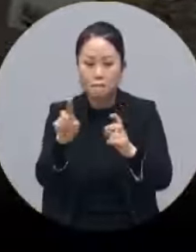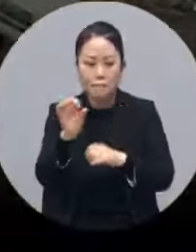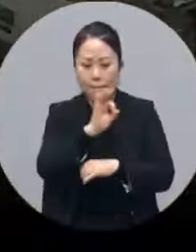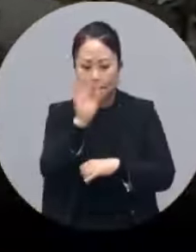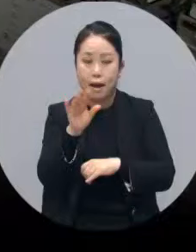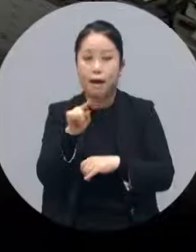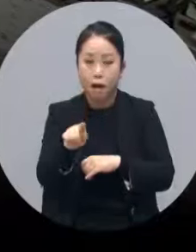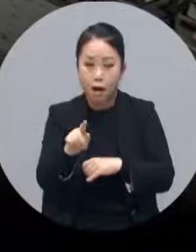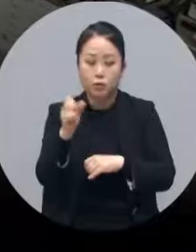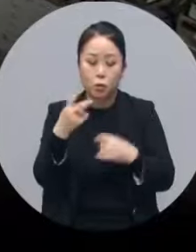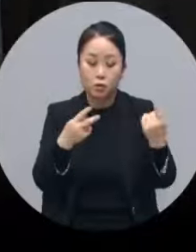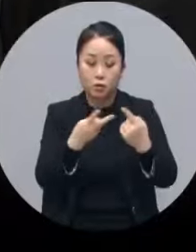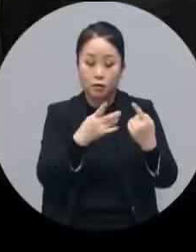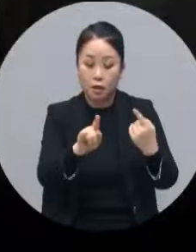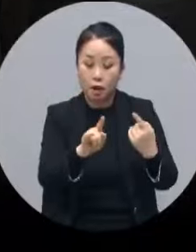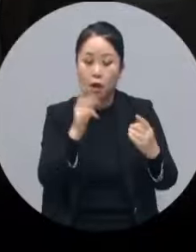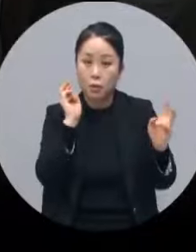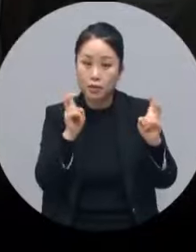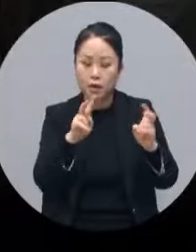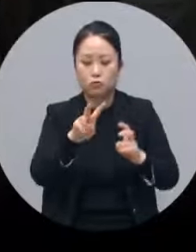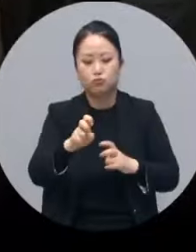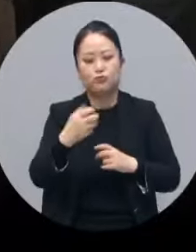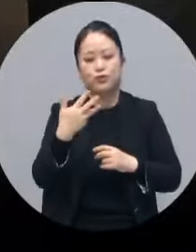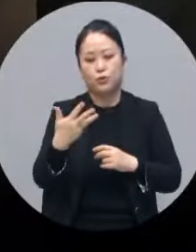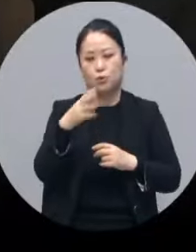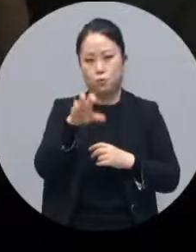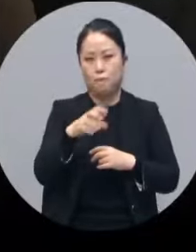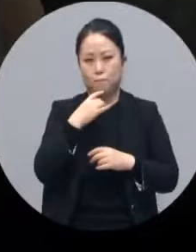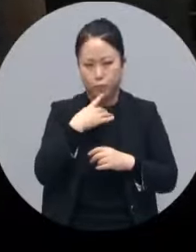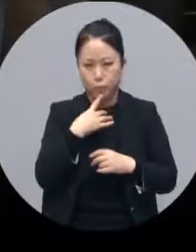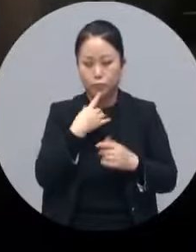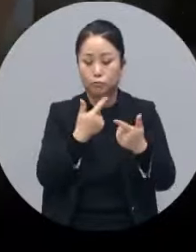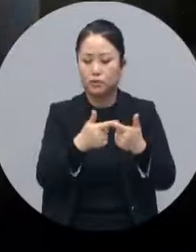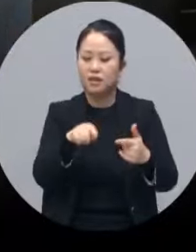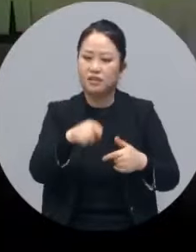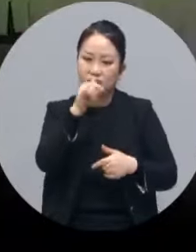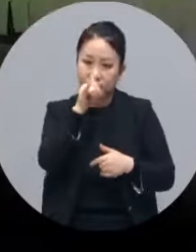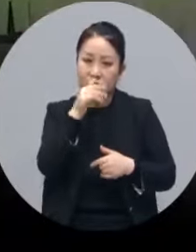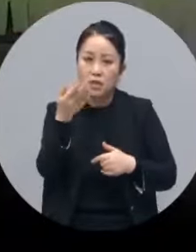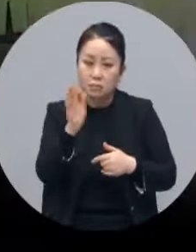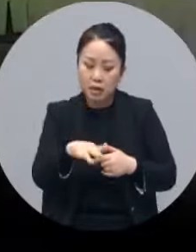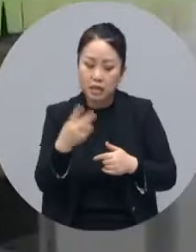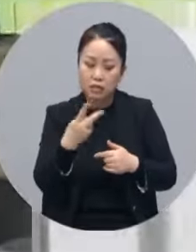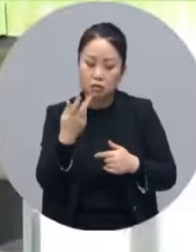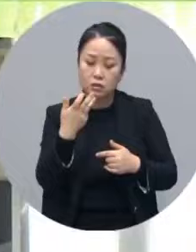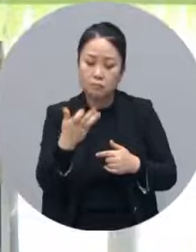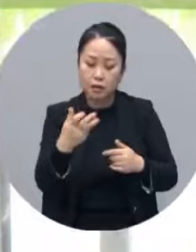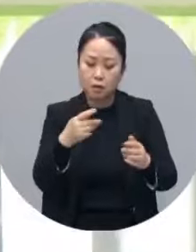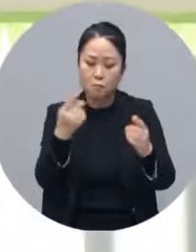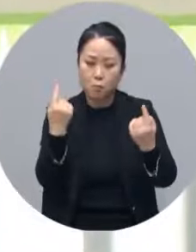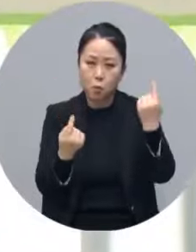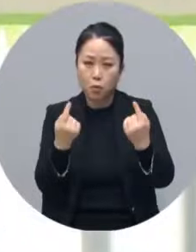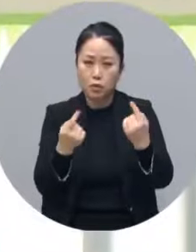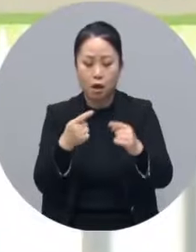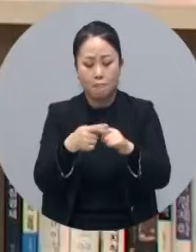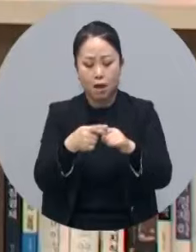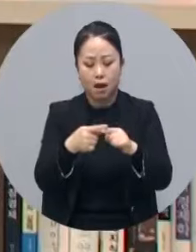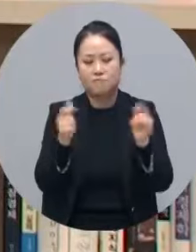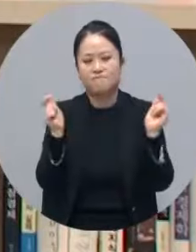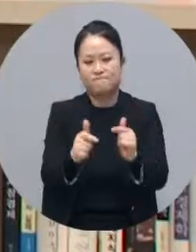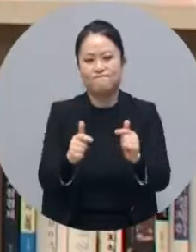중엔 28곳만이 포함돼 있습니다. 2008년 55곳에 비해 절반으로 줄었습니다. 부산에 기회가